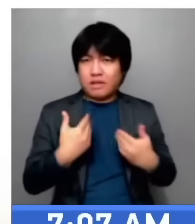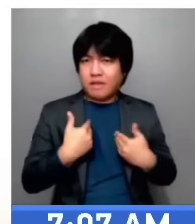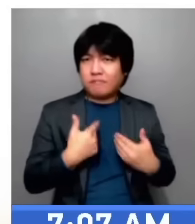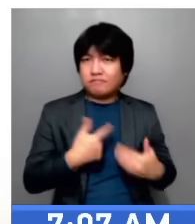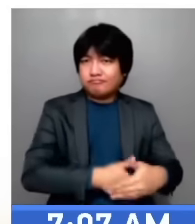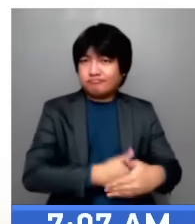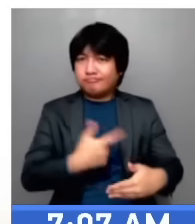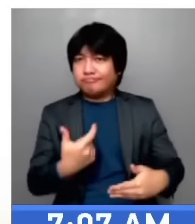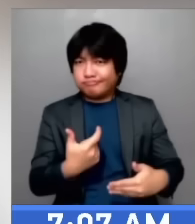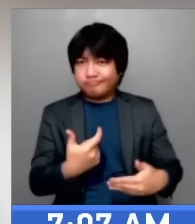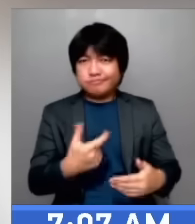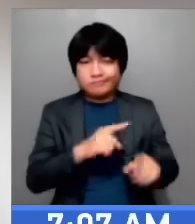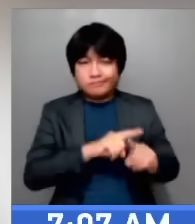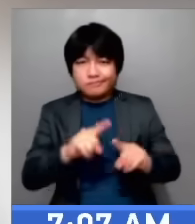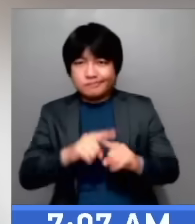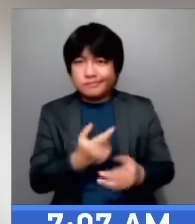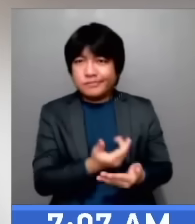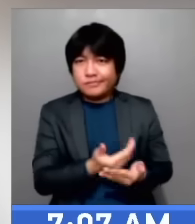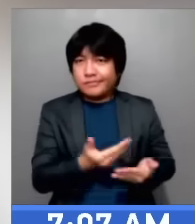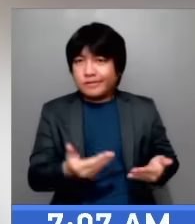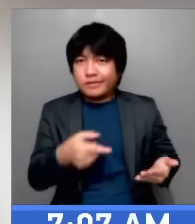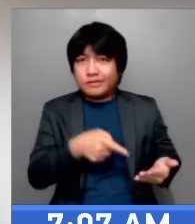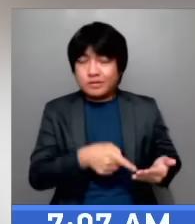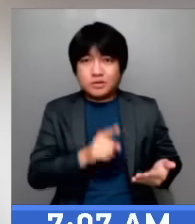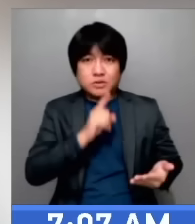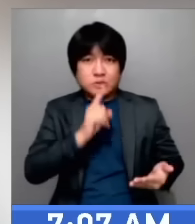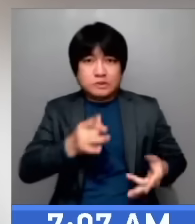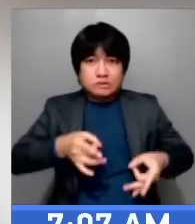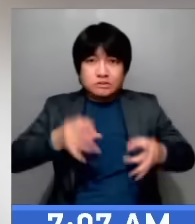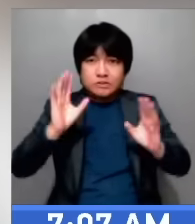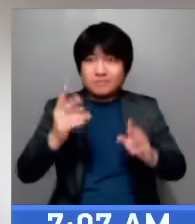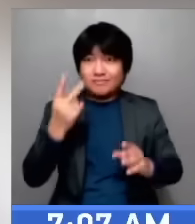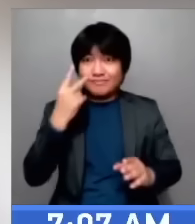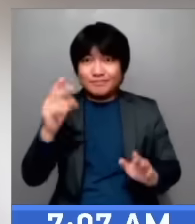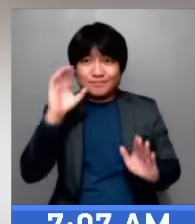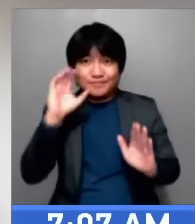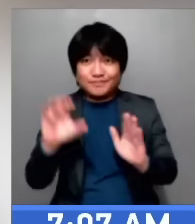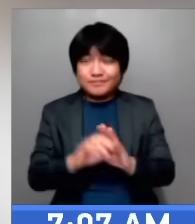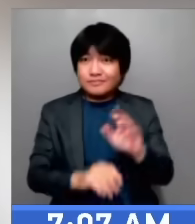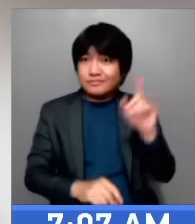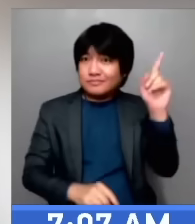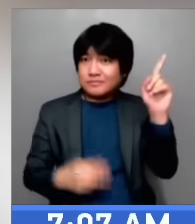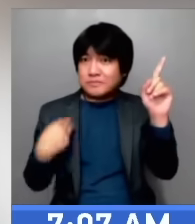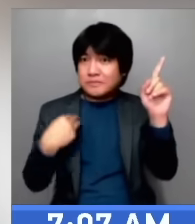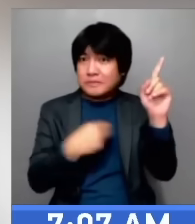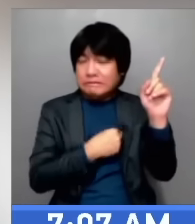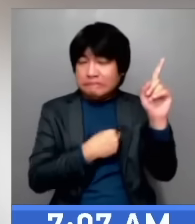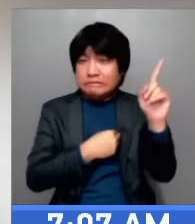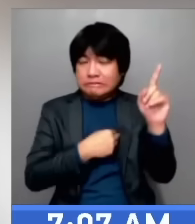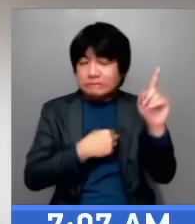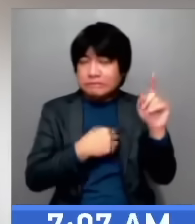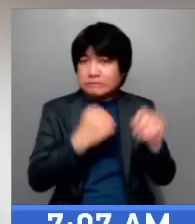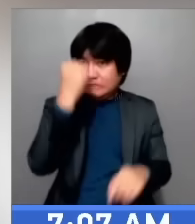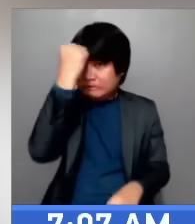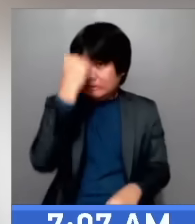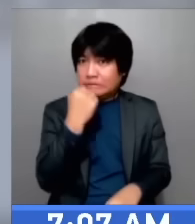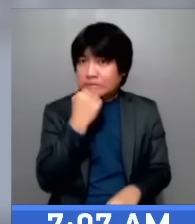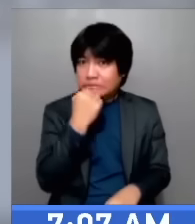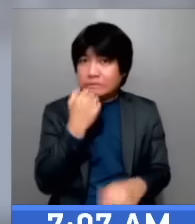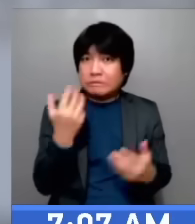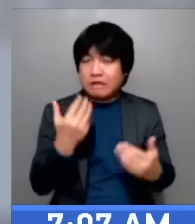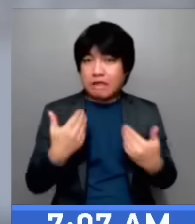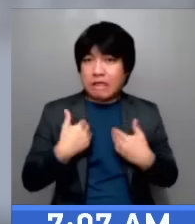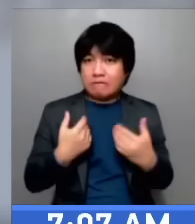karahasan sa kalabang grupo may litrato rin sa post na umanoy mga miyembro na nakatakip ang mga mukha at may hawak na matataas na kalibre ng baril